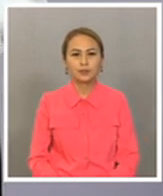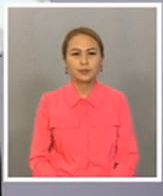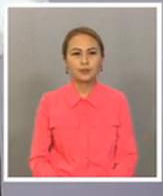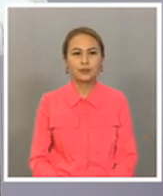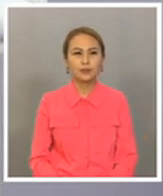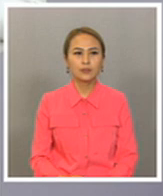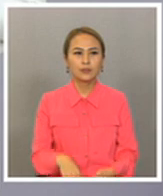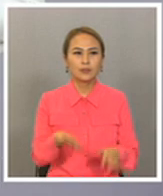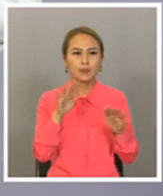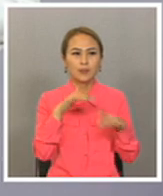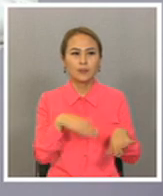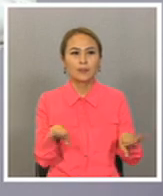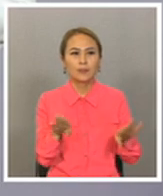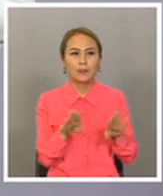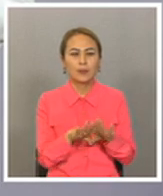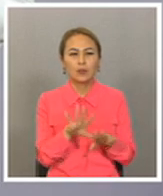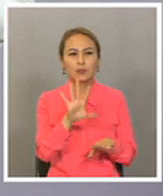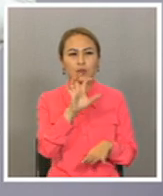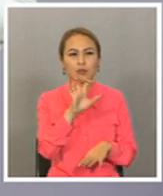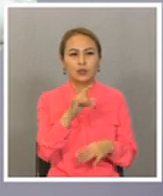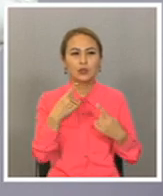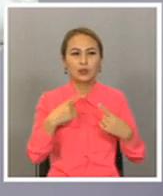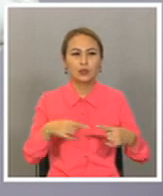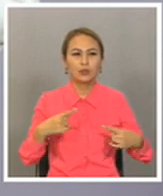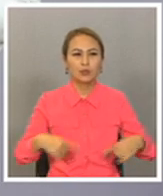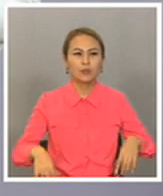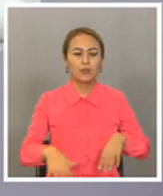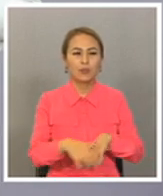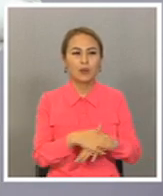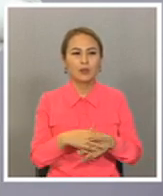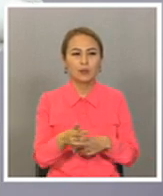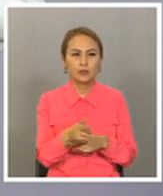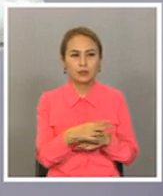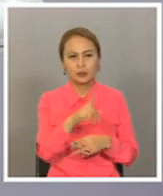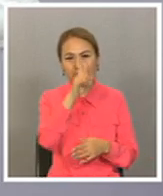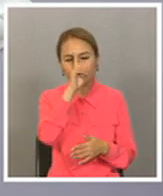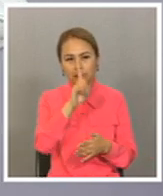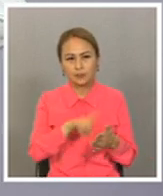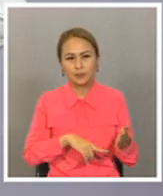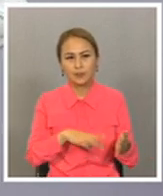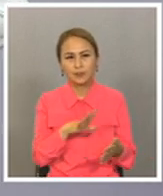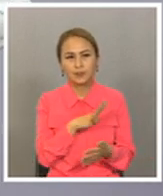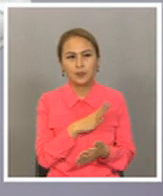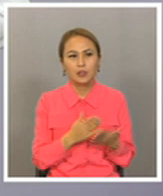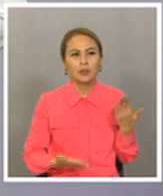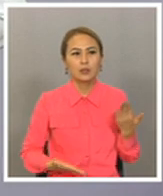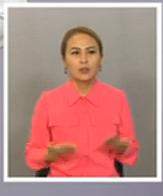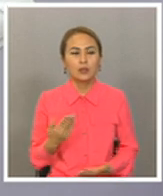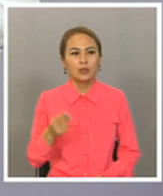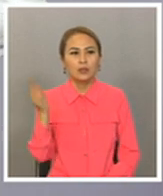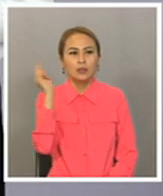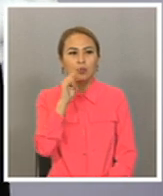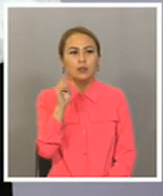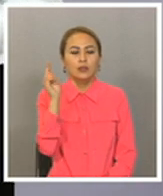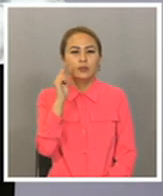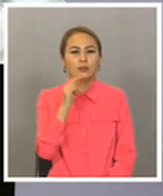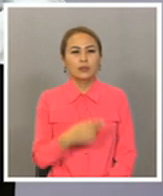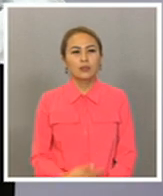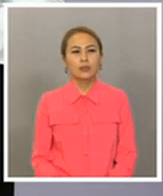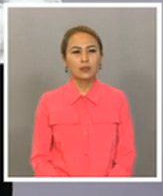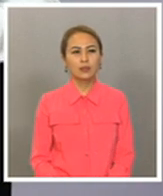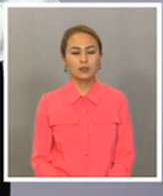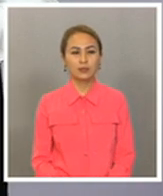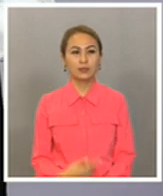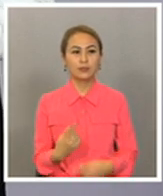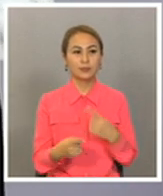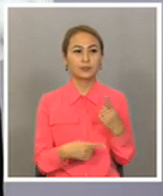оқушылар, сіздер де осы үлгідегі диаграмманы құрады деген сенімдемін. Ендеше оқушылар, келесі